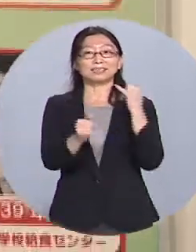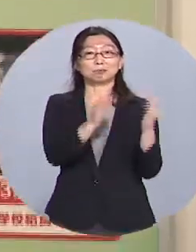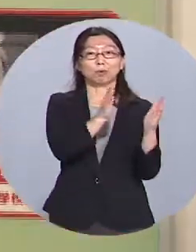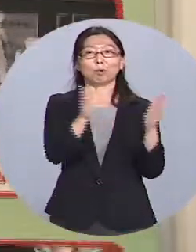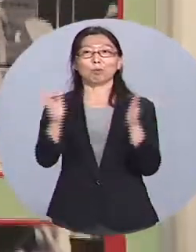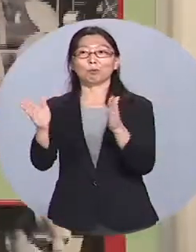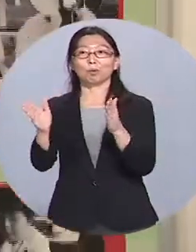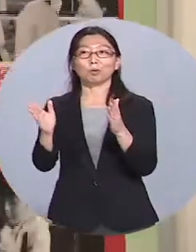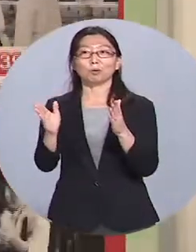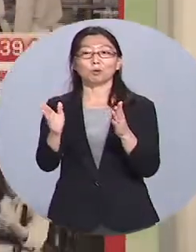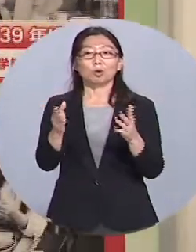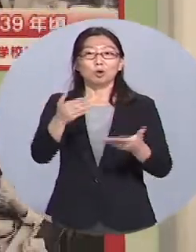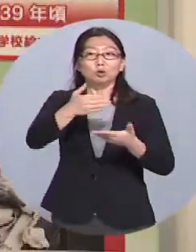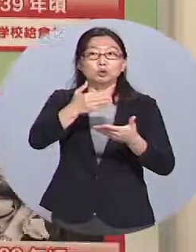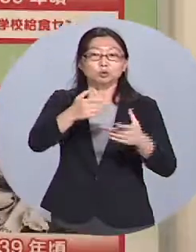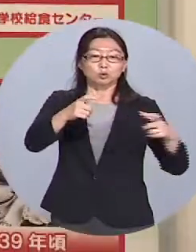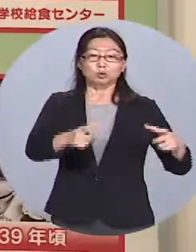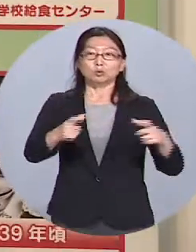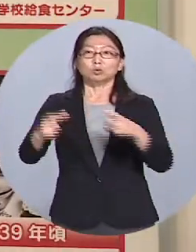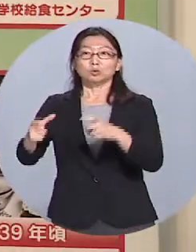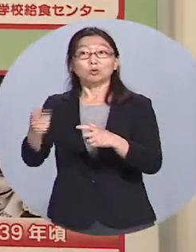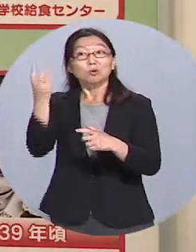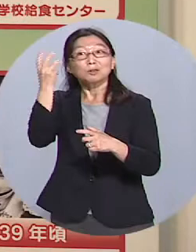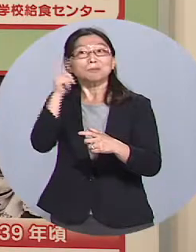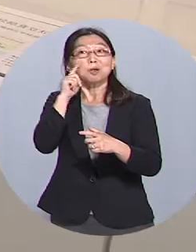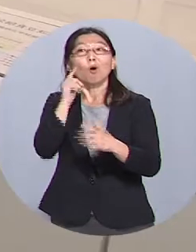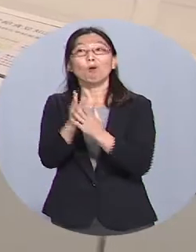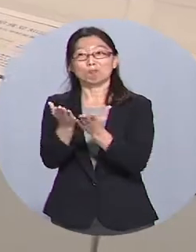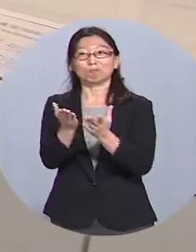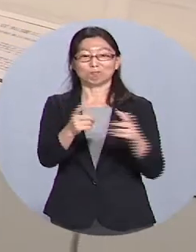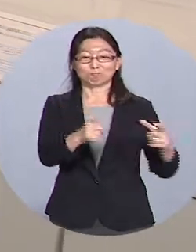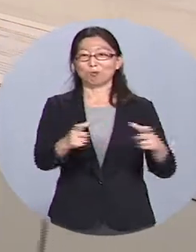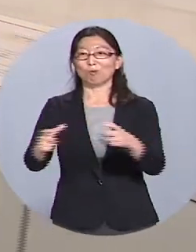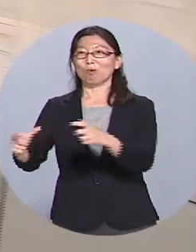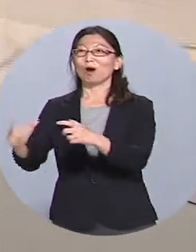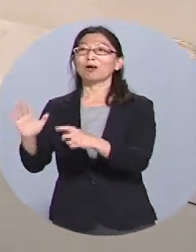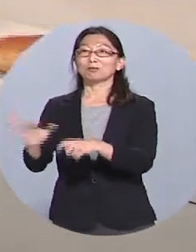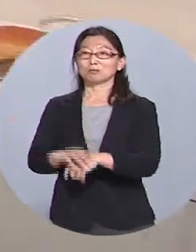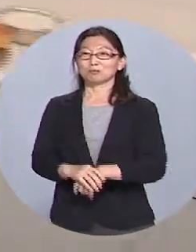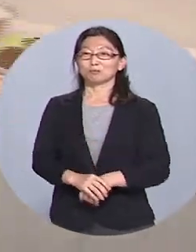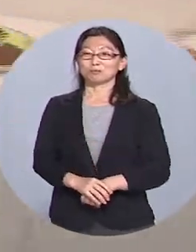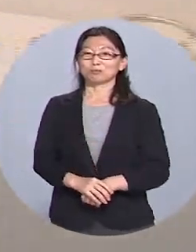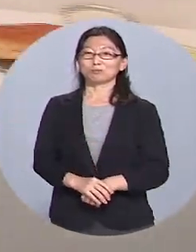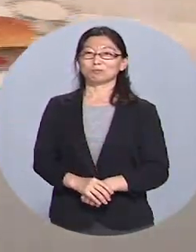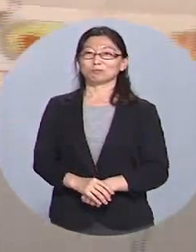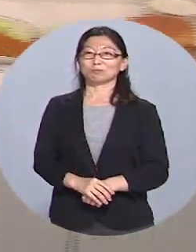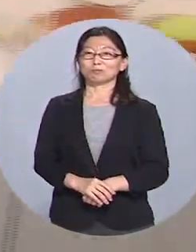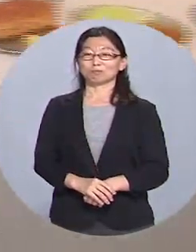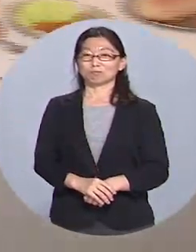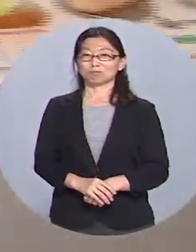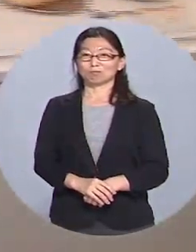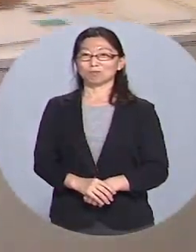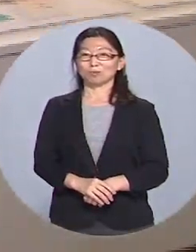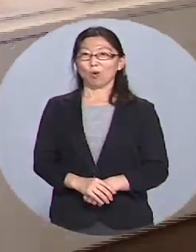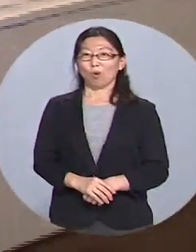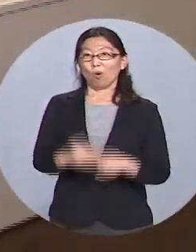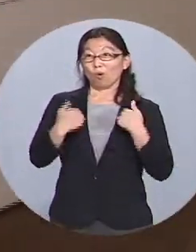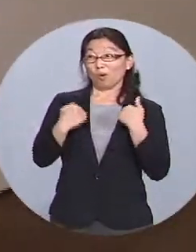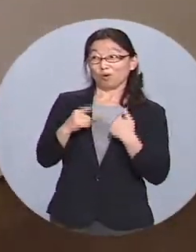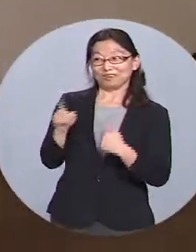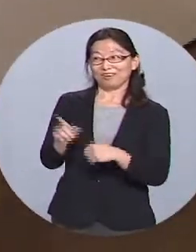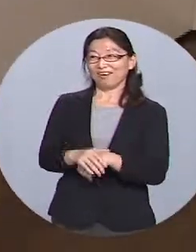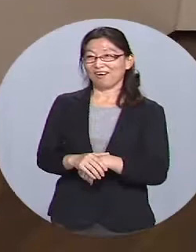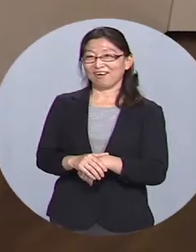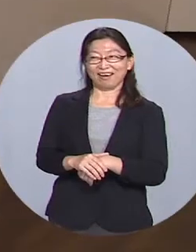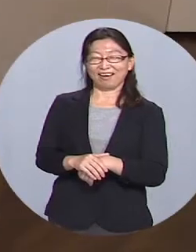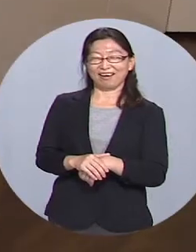と並べられた給食献立のサンプル展示なんです。こちら、 あー楽しそう、これ ず